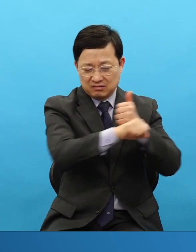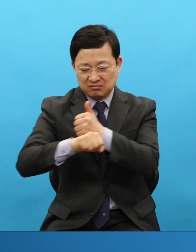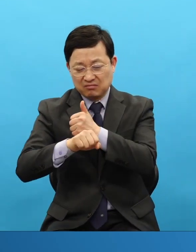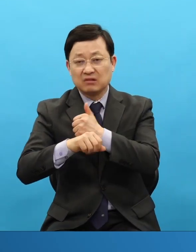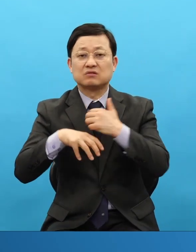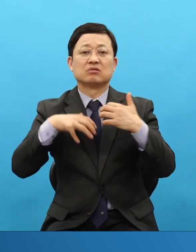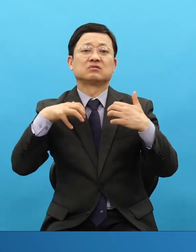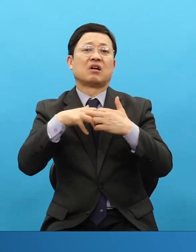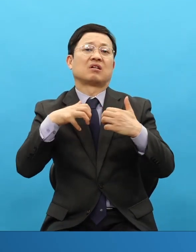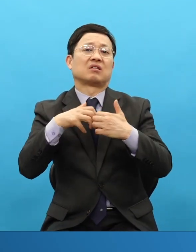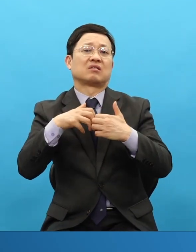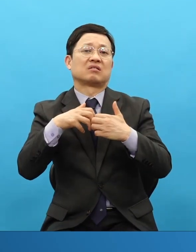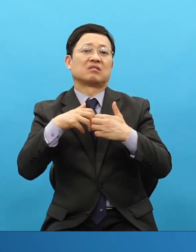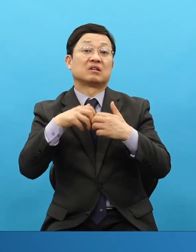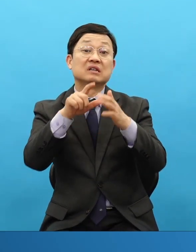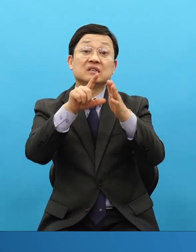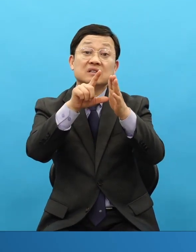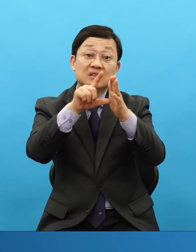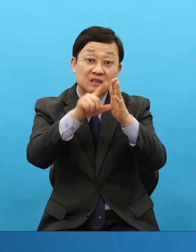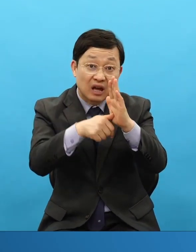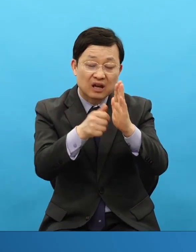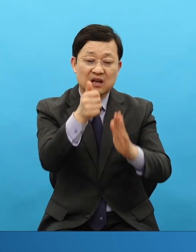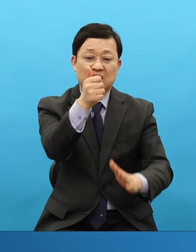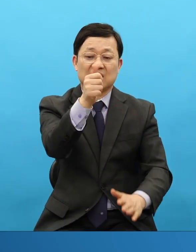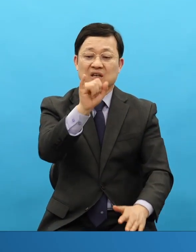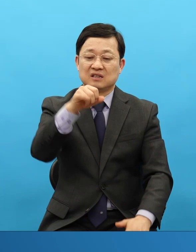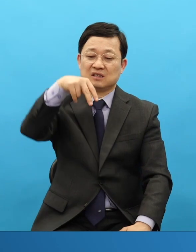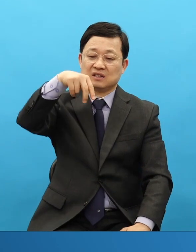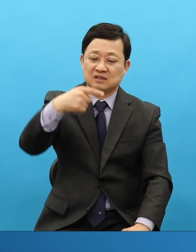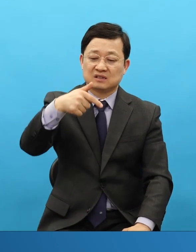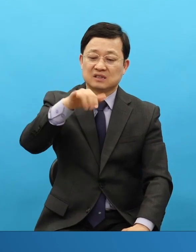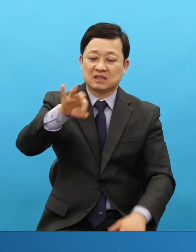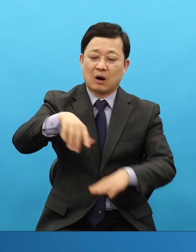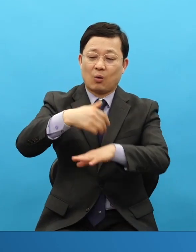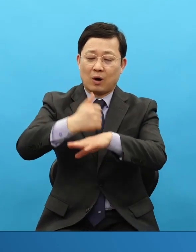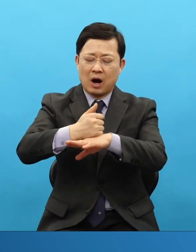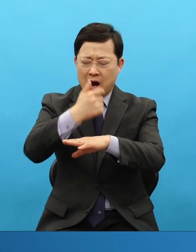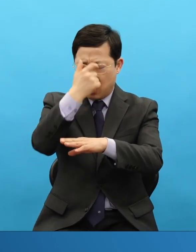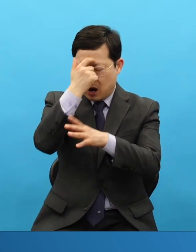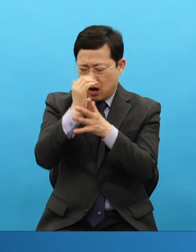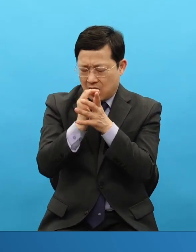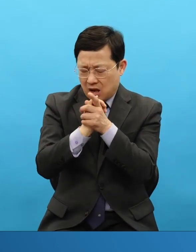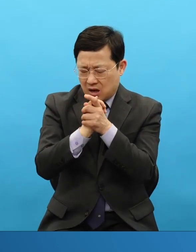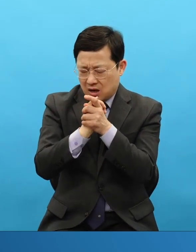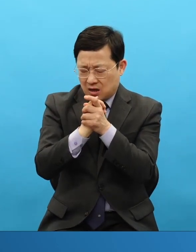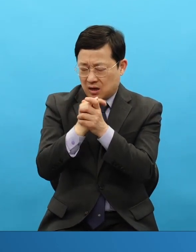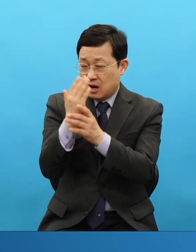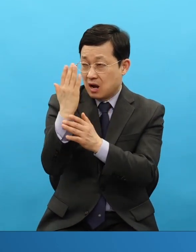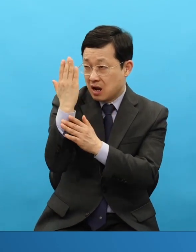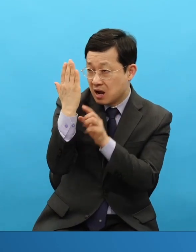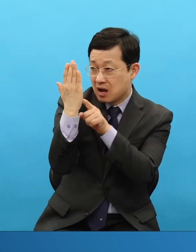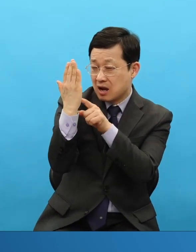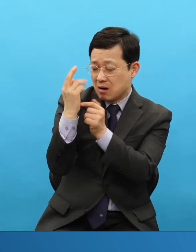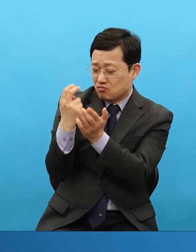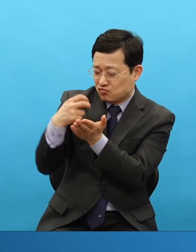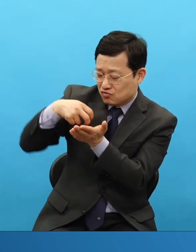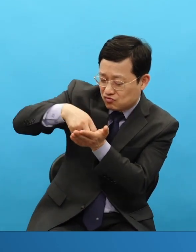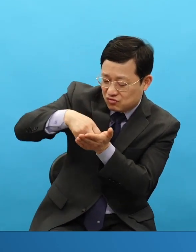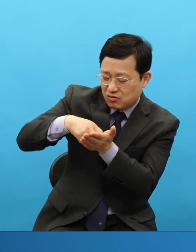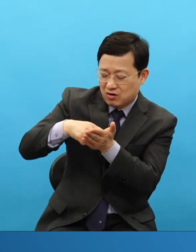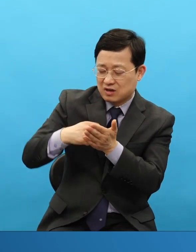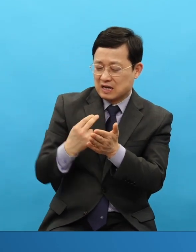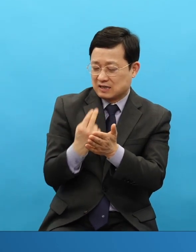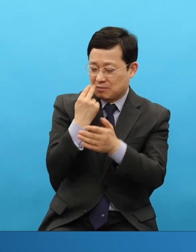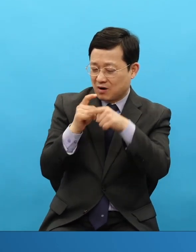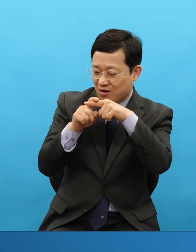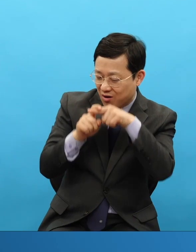185,000 soldiers. 그때 한 히스기야의 기도입니다. And that is the prayer of Hezekiah. 히스기야가 또 생을 걸고 기도를 한 겁니다. Hezekiah staked